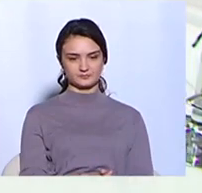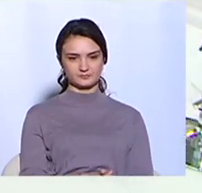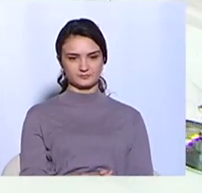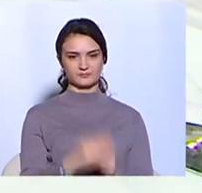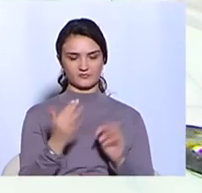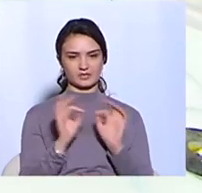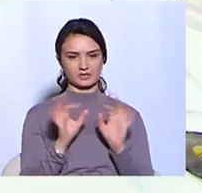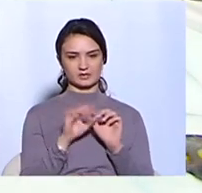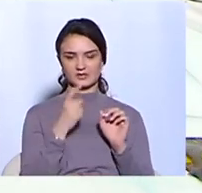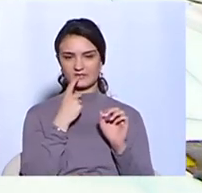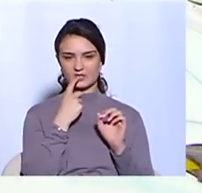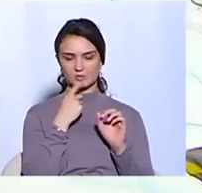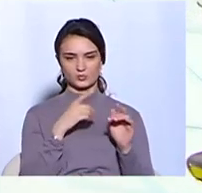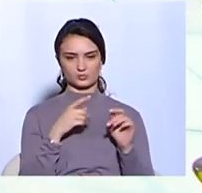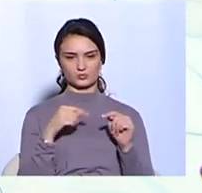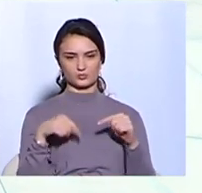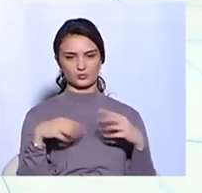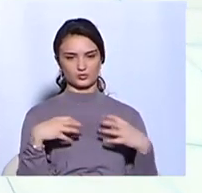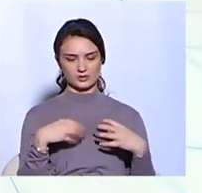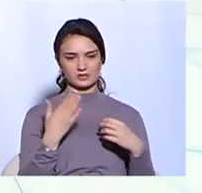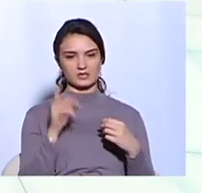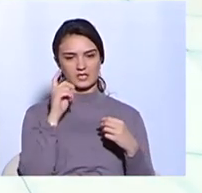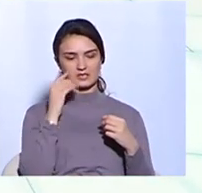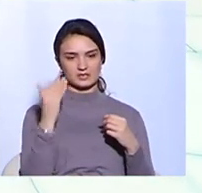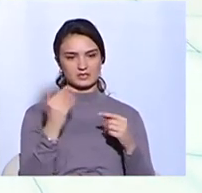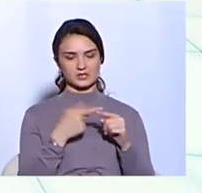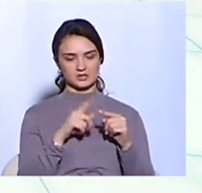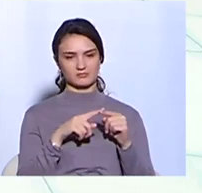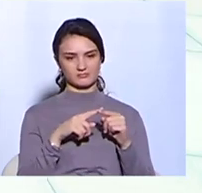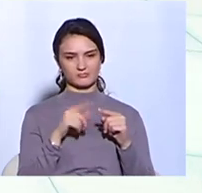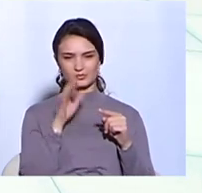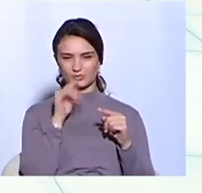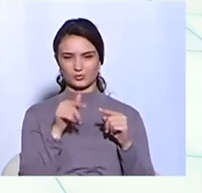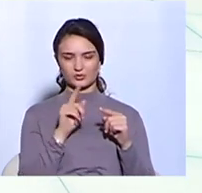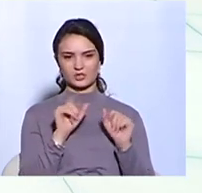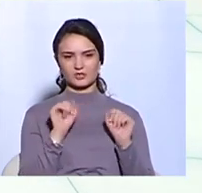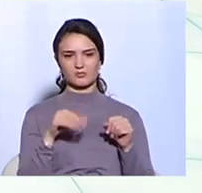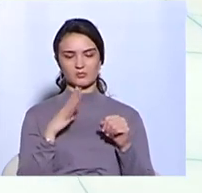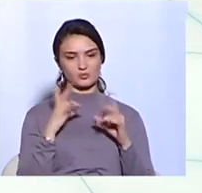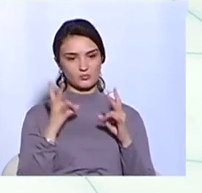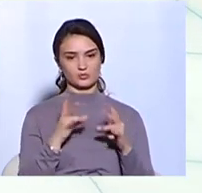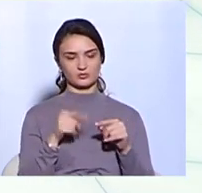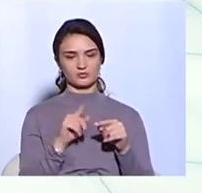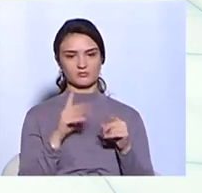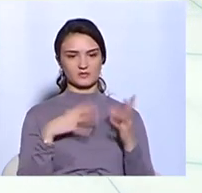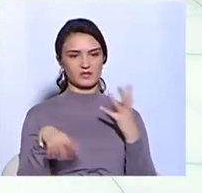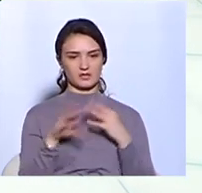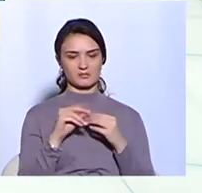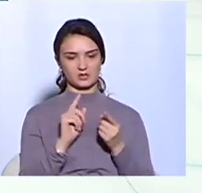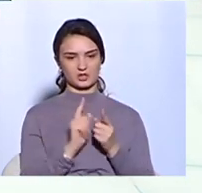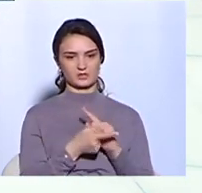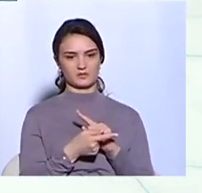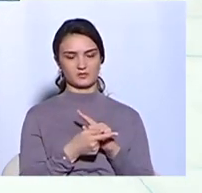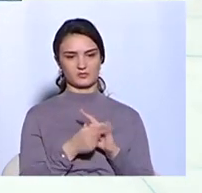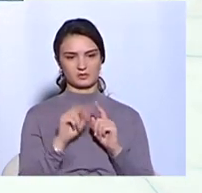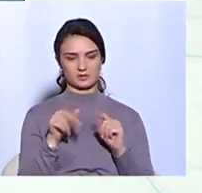თქვენ ახსენეთ კვერცხუჯრედის მომწიფების დროს, სპერმატოზოიდის ჩამოყალიბების დროს, რაღაც შეიძლება მოხდეს ისეთი, რამაც ყველაფერი